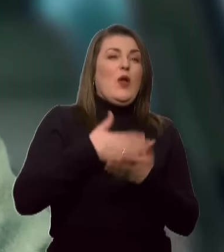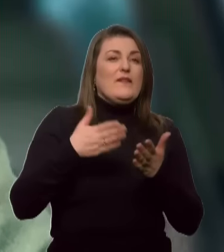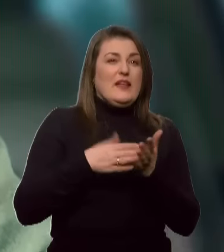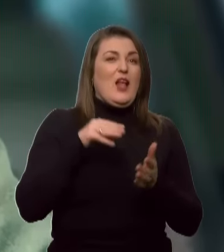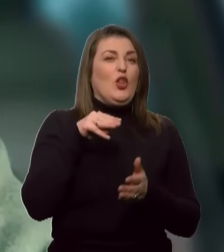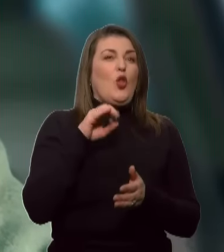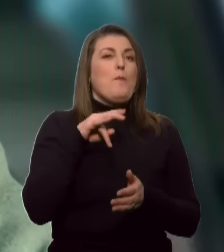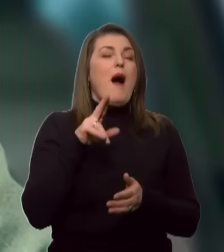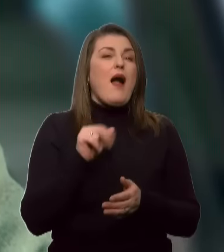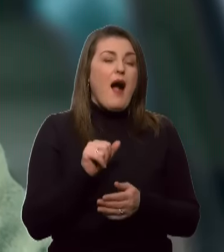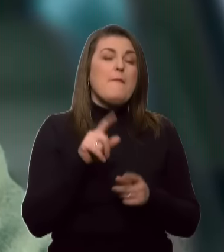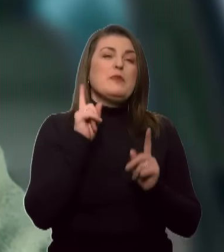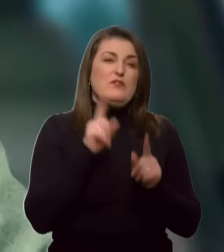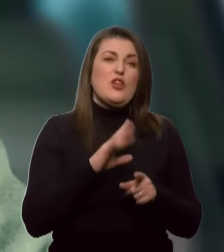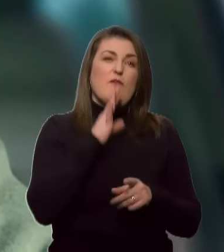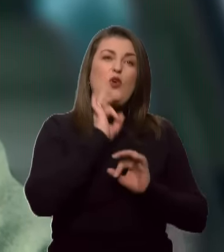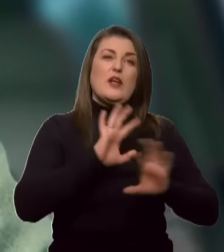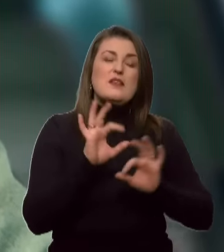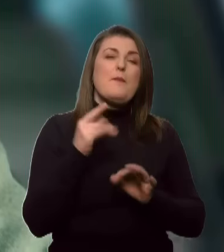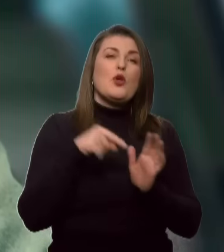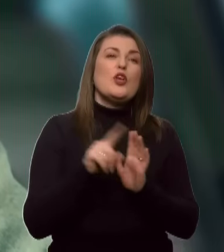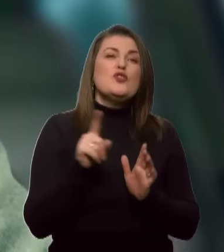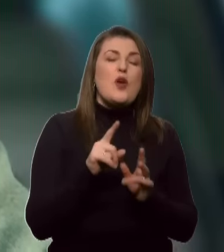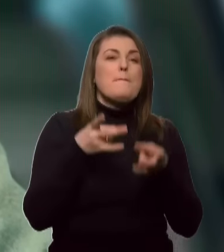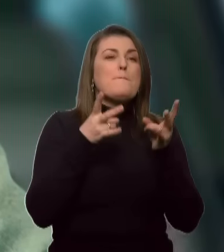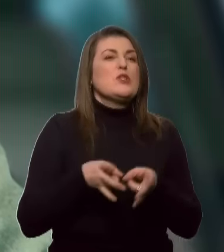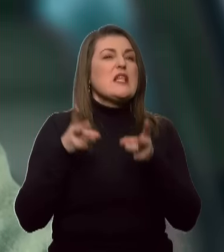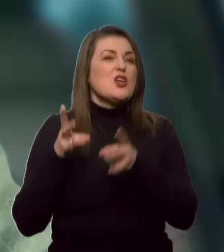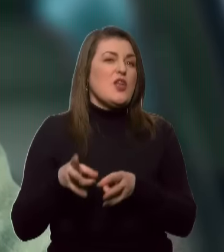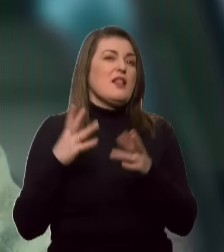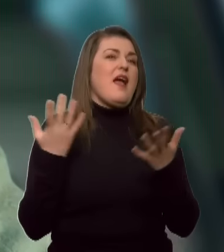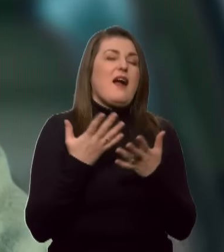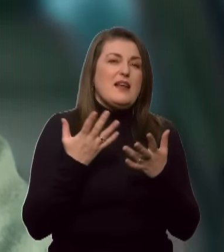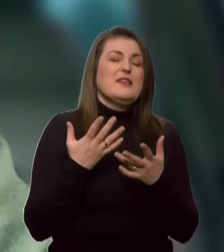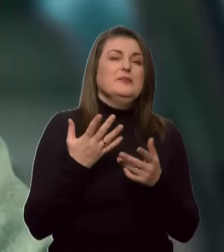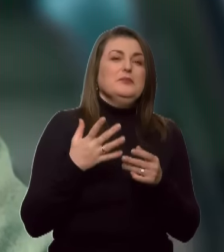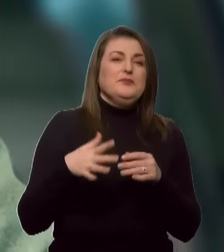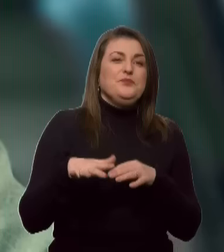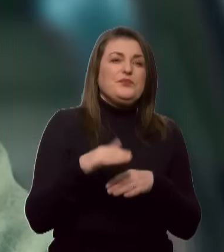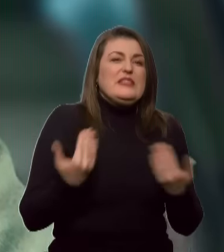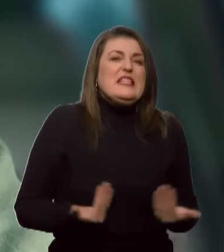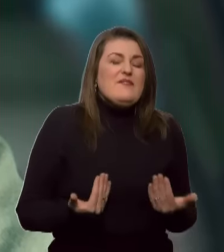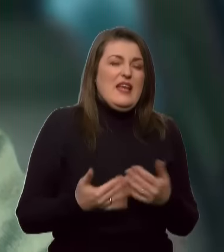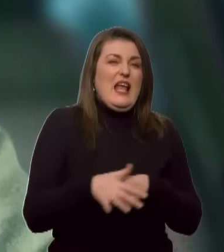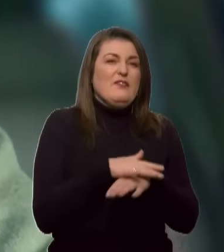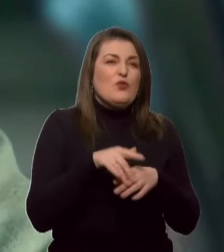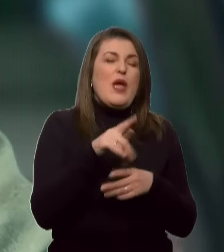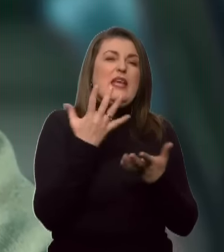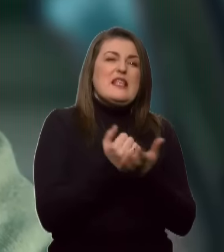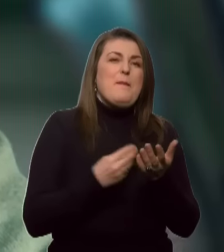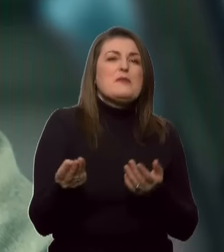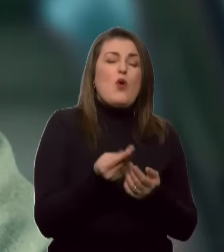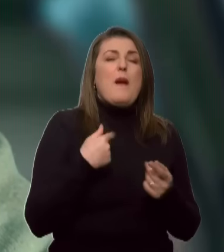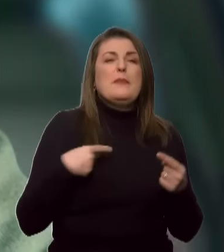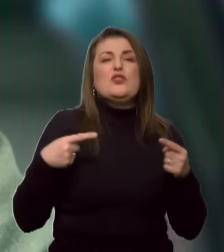Токмака. Звичайно ж, ворог розказав про те, що постраждала якась цивільна інфраструктура, якісь запаси муки, але